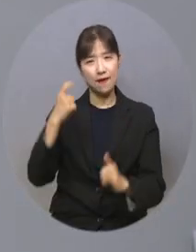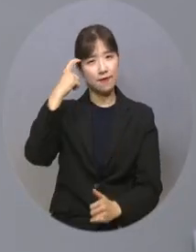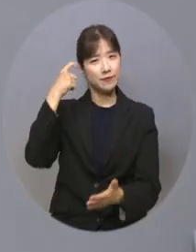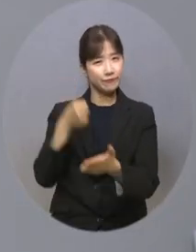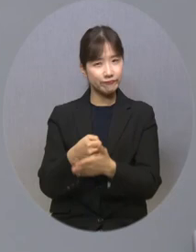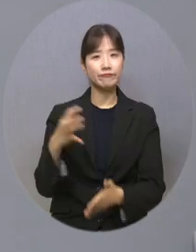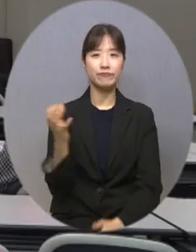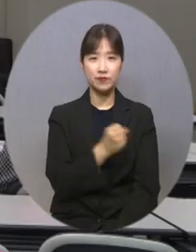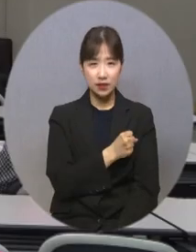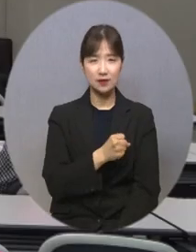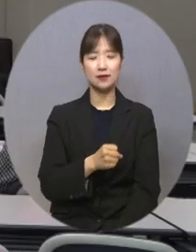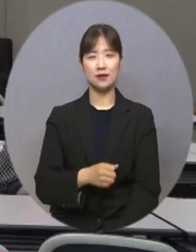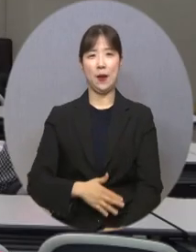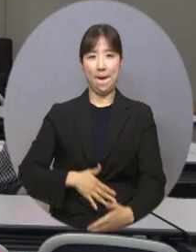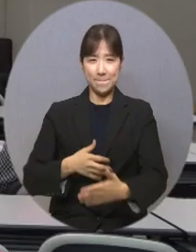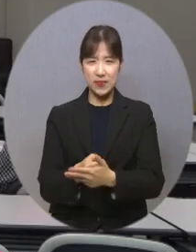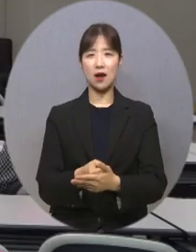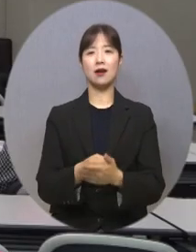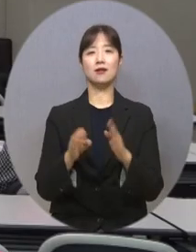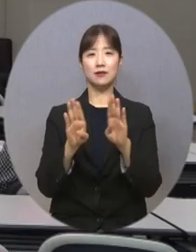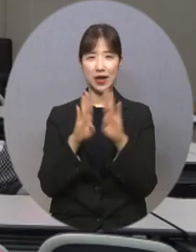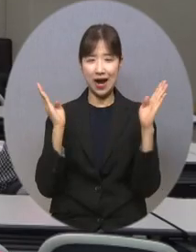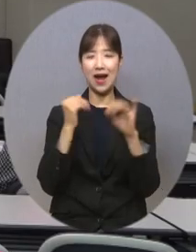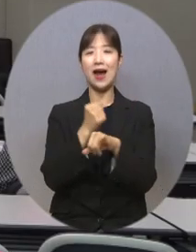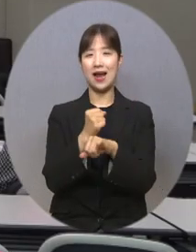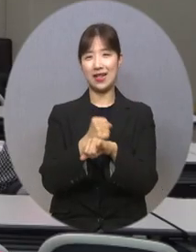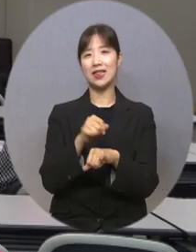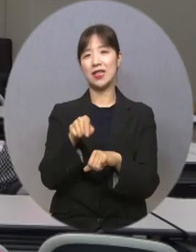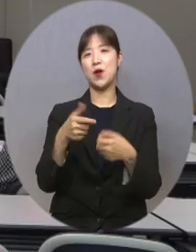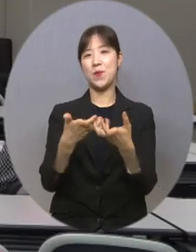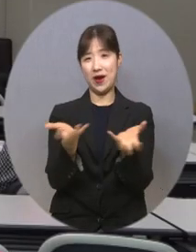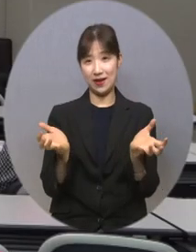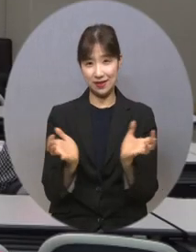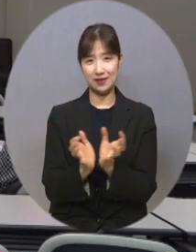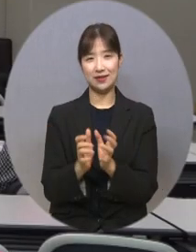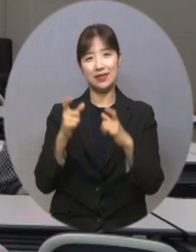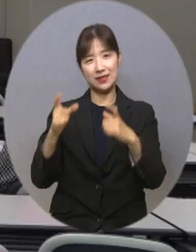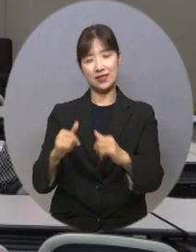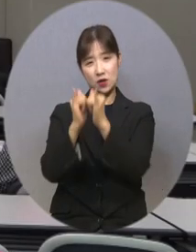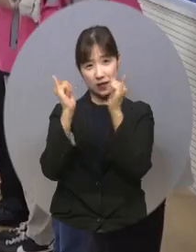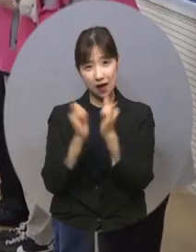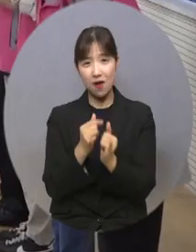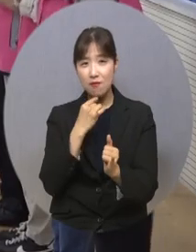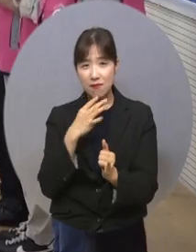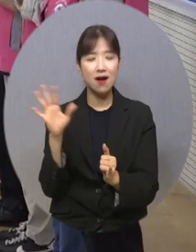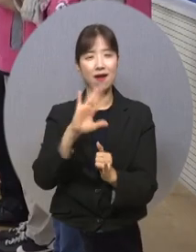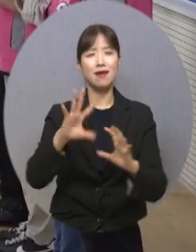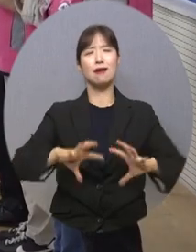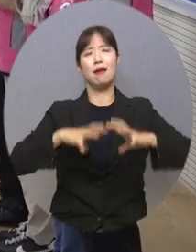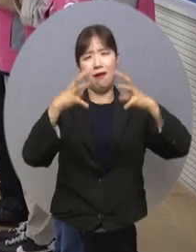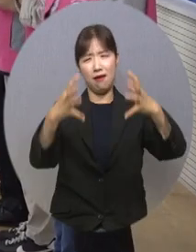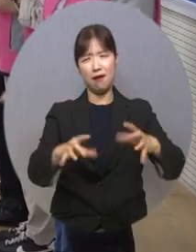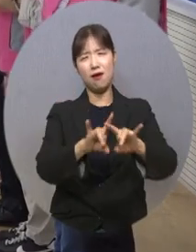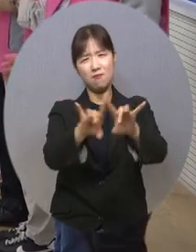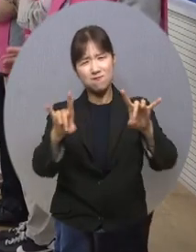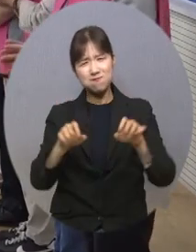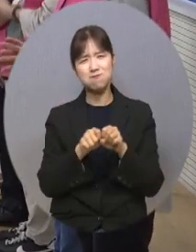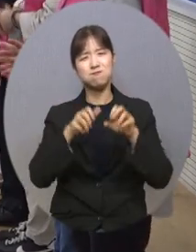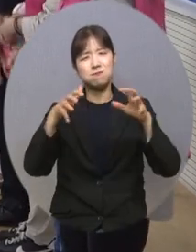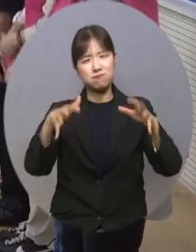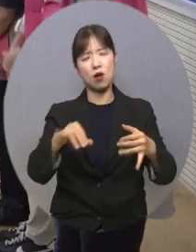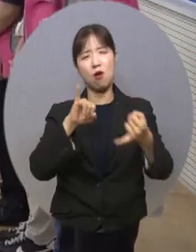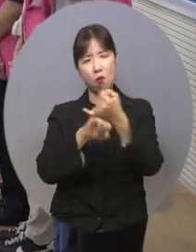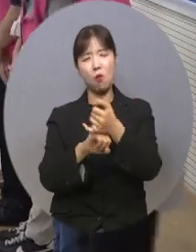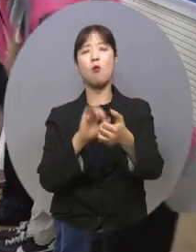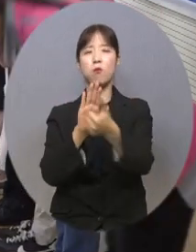갖고 야심차게 시작하는 학생 봉사단이 지역사회를 넘어 세계 각 지역에 꼭 필요한 손길이